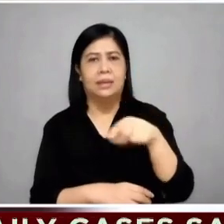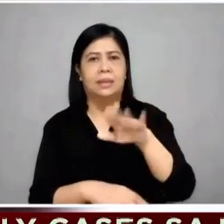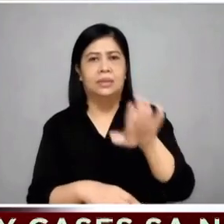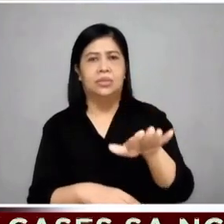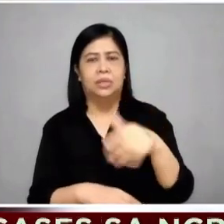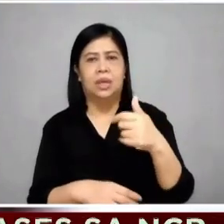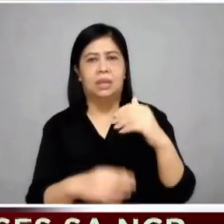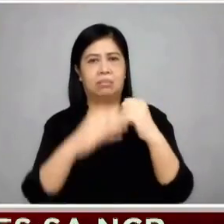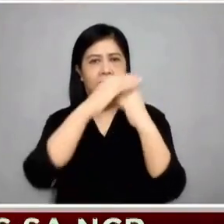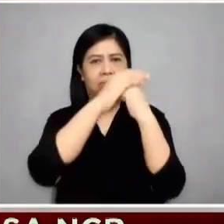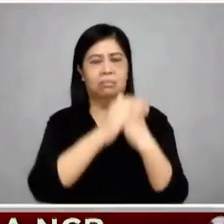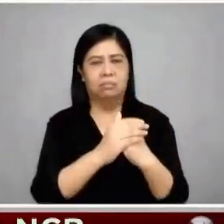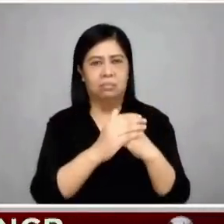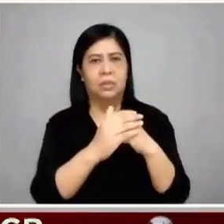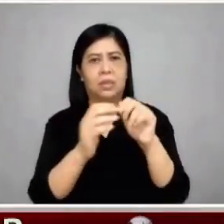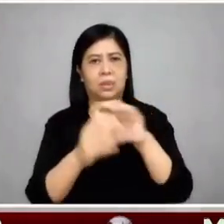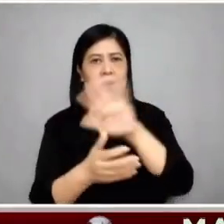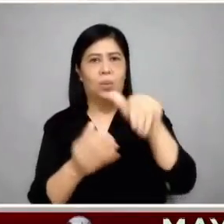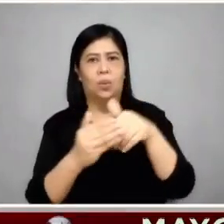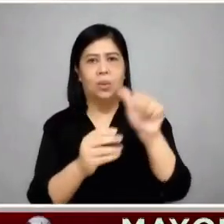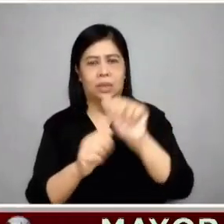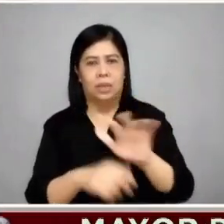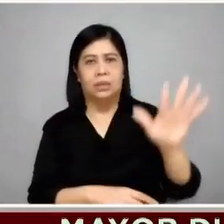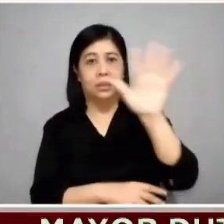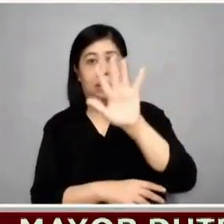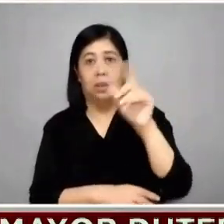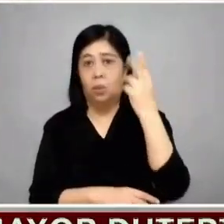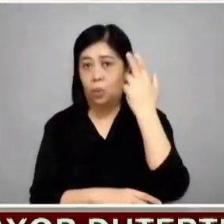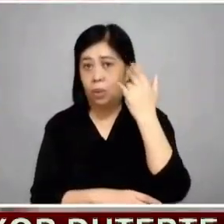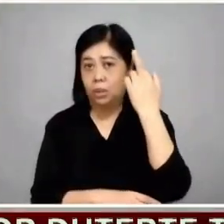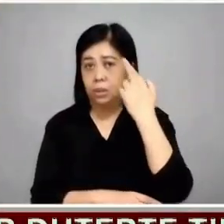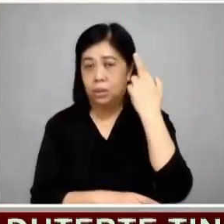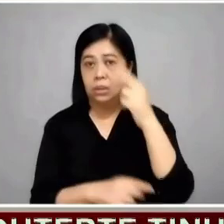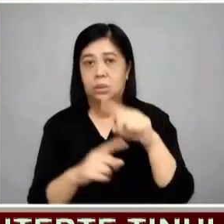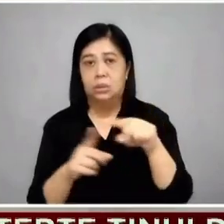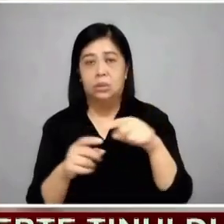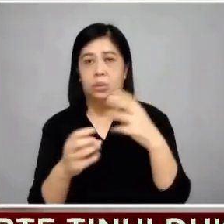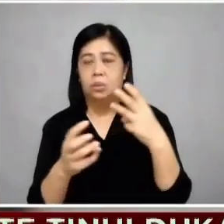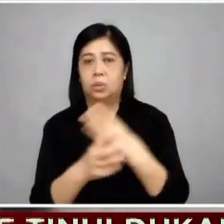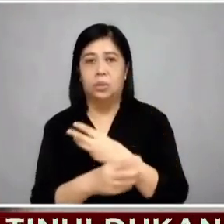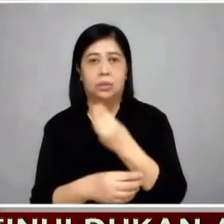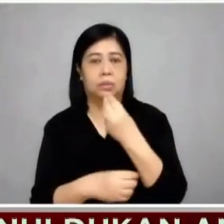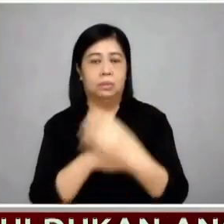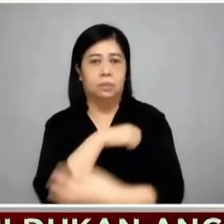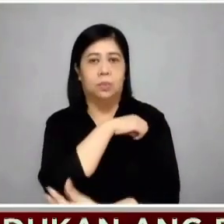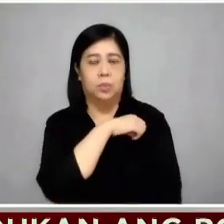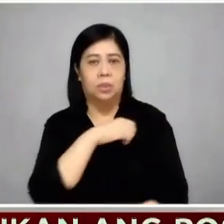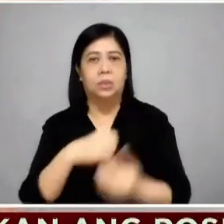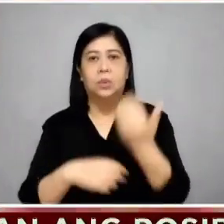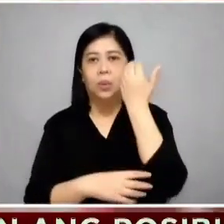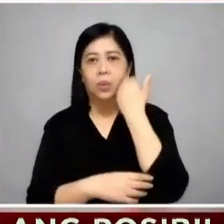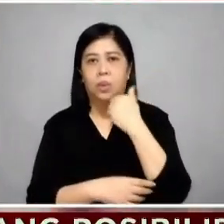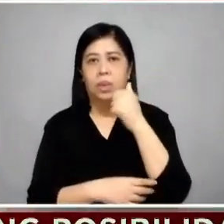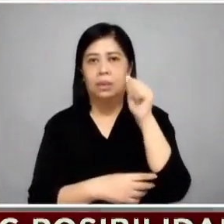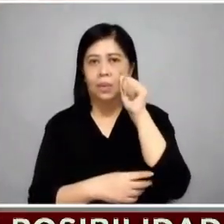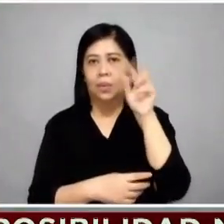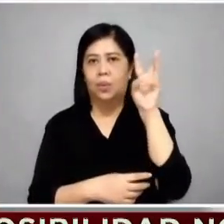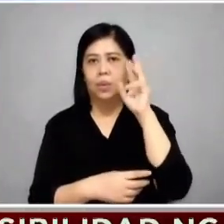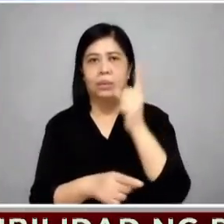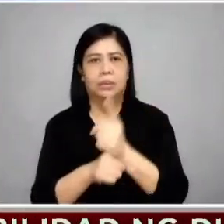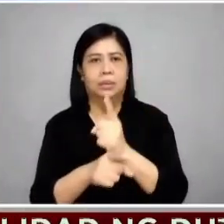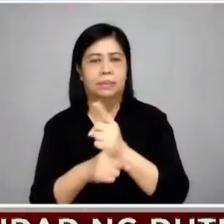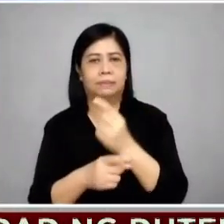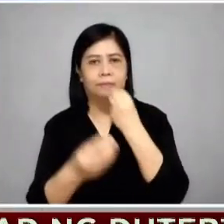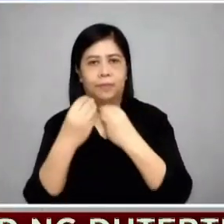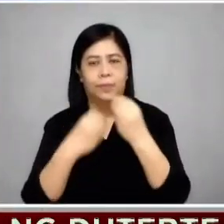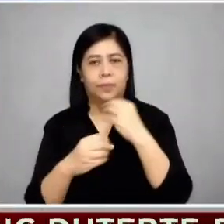stunting sa buong Asya. Kabilang sa dahilan nito, ang matinding kahirapan at kakulangan sa kaalaman sa wastong pagkain.